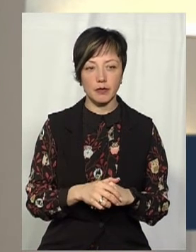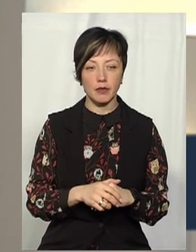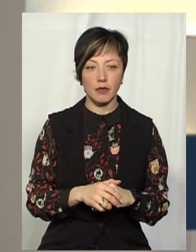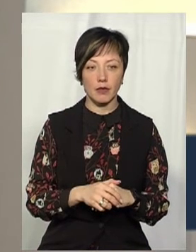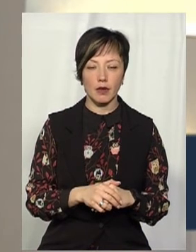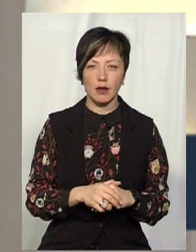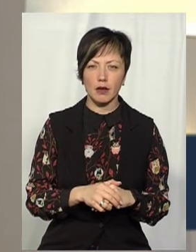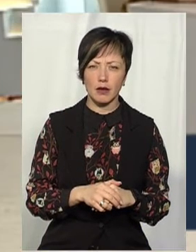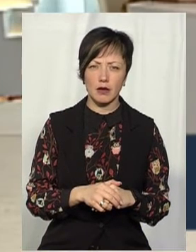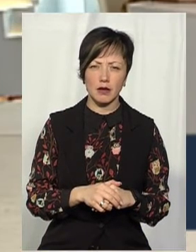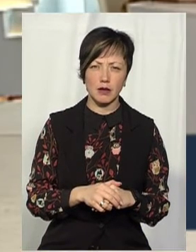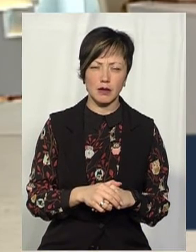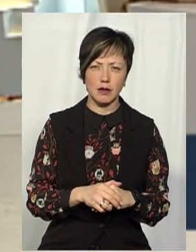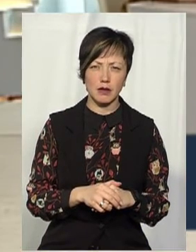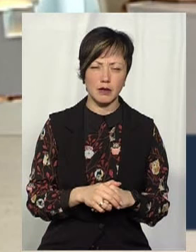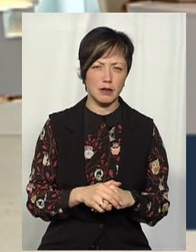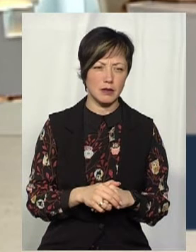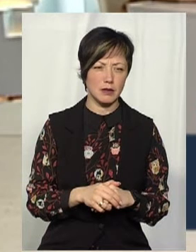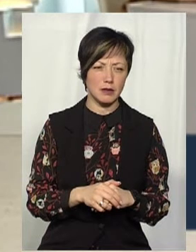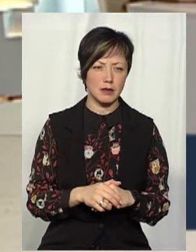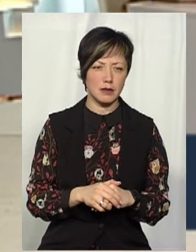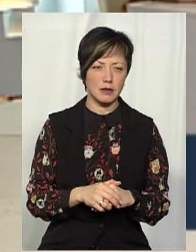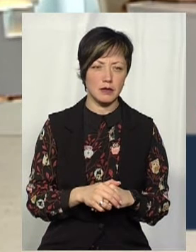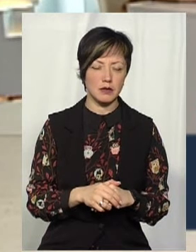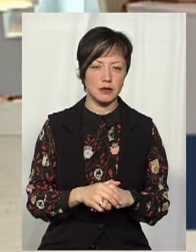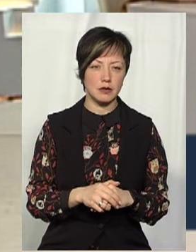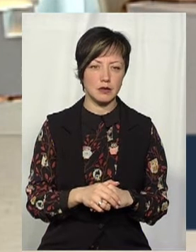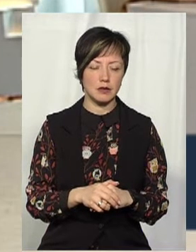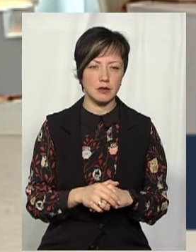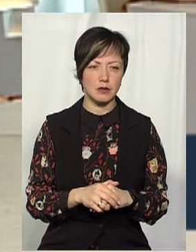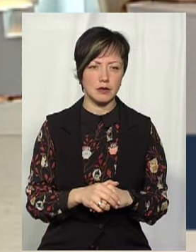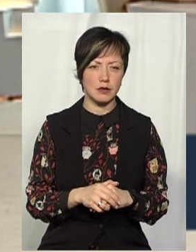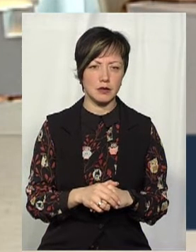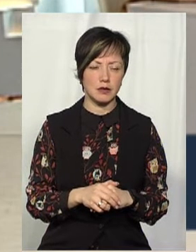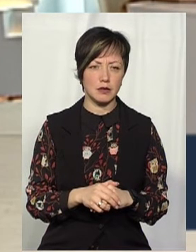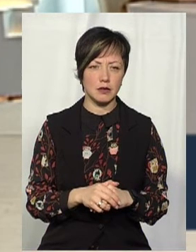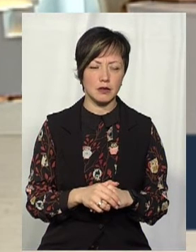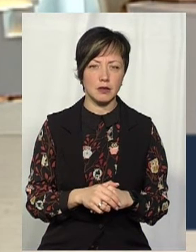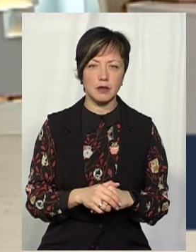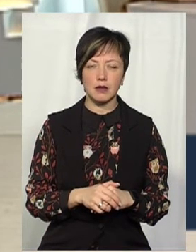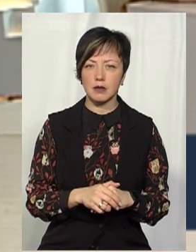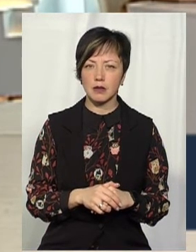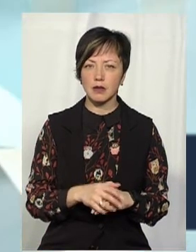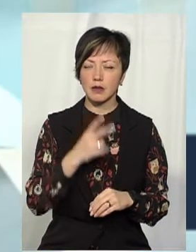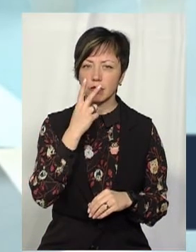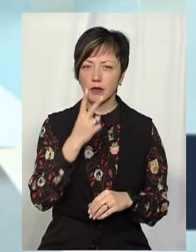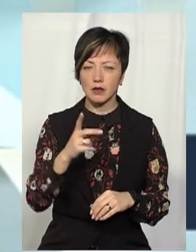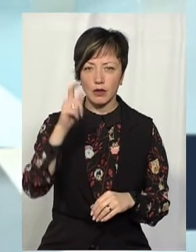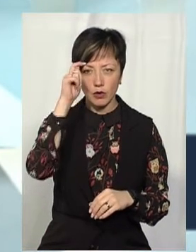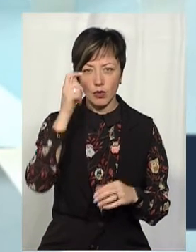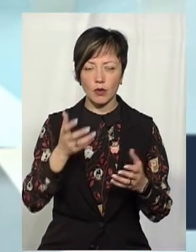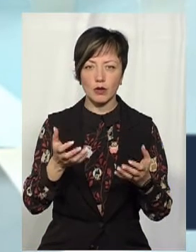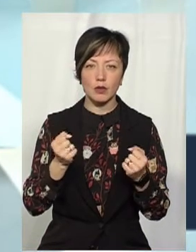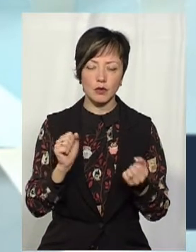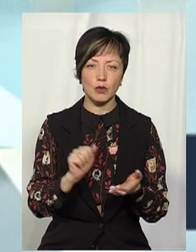Прибуз Каркач. Я сьогодні частково дивився, як вручали хлопцям